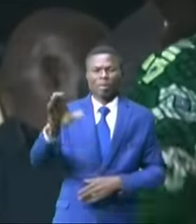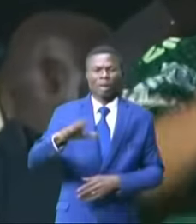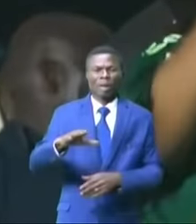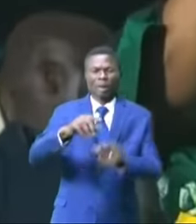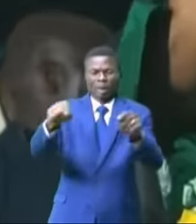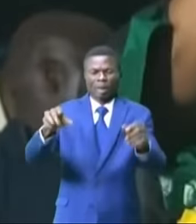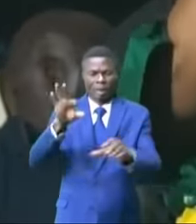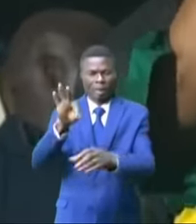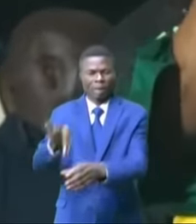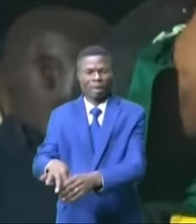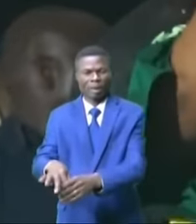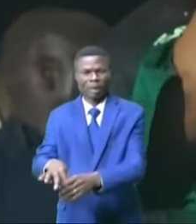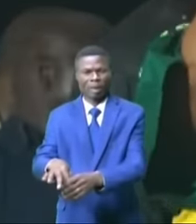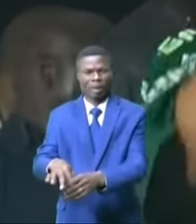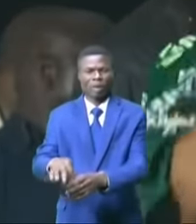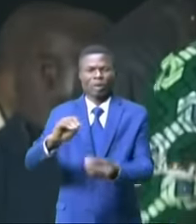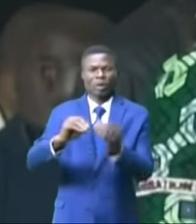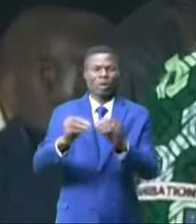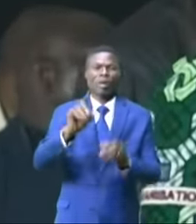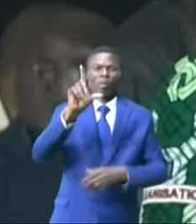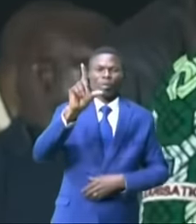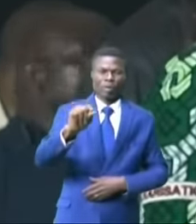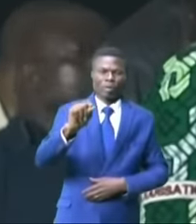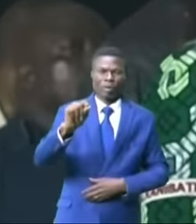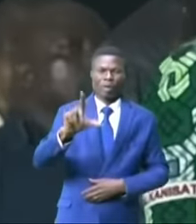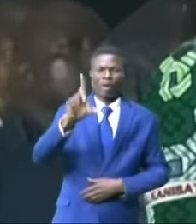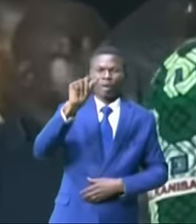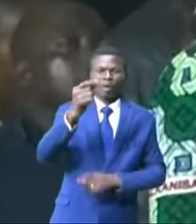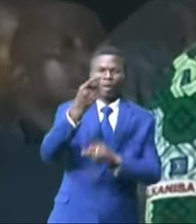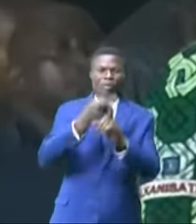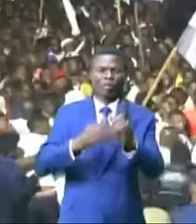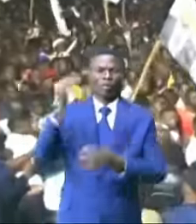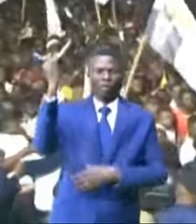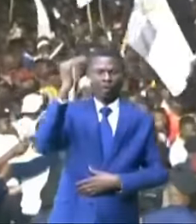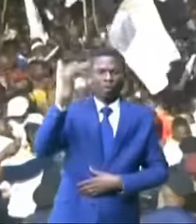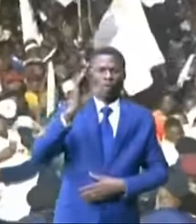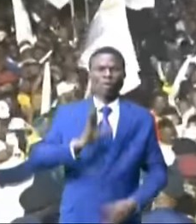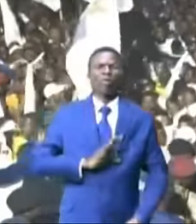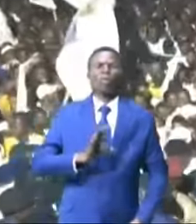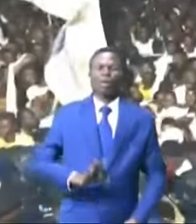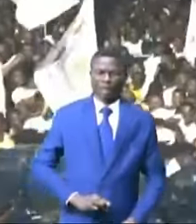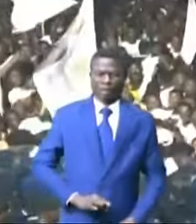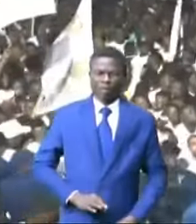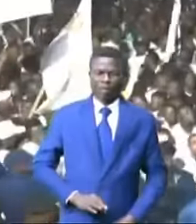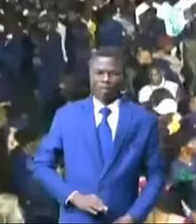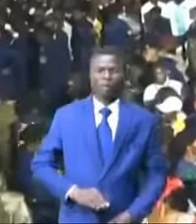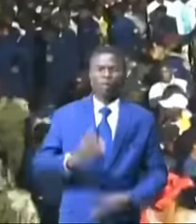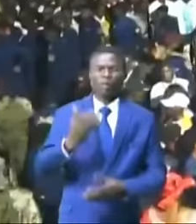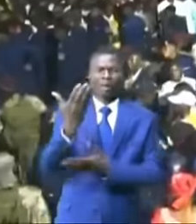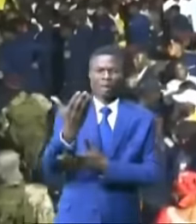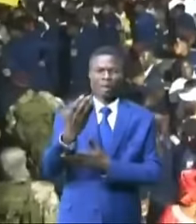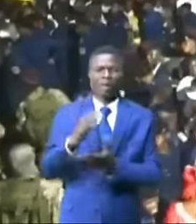pour élire le numéro 20 du 20 décembre, Félix-Antoine Tshisekedi Tshilombo.